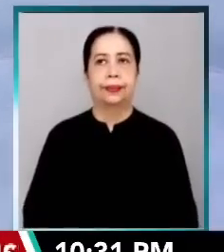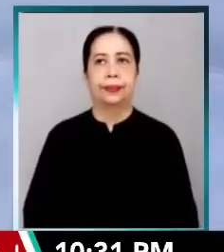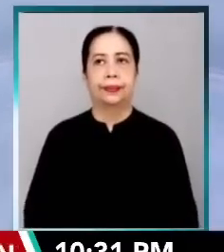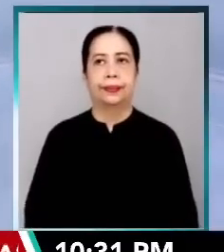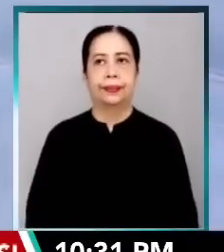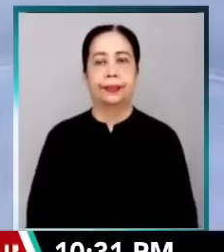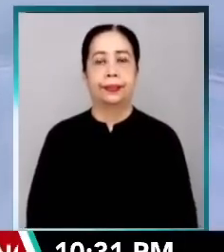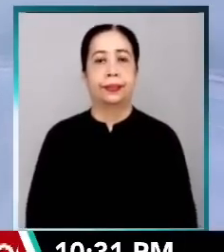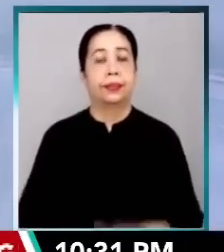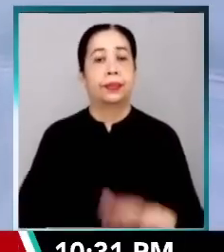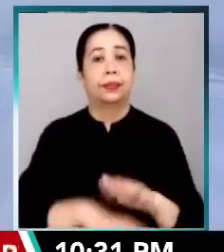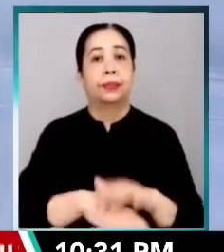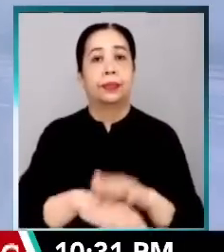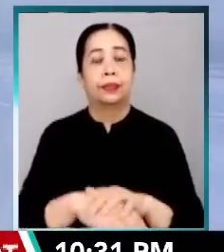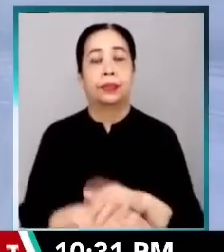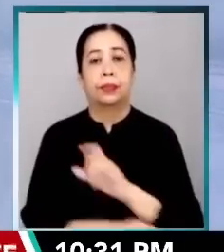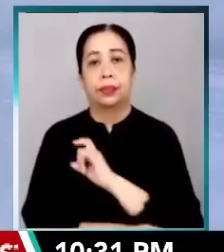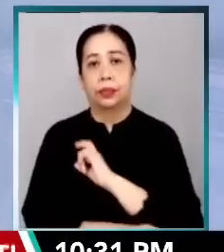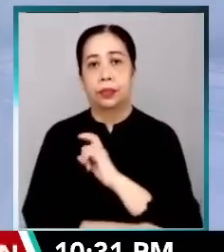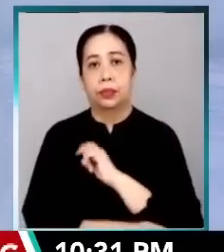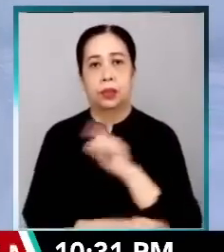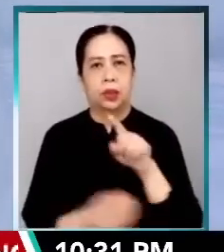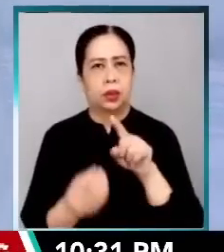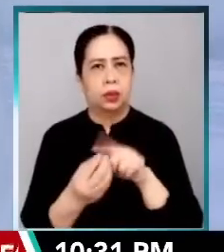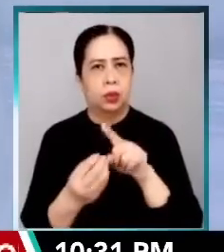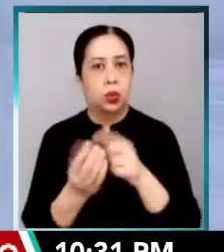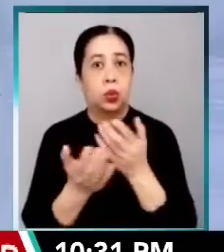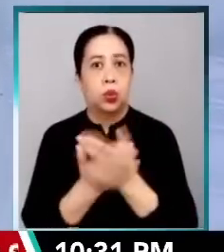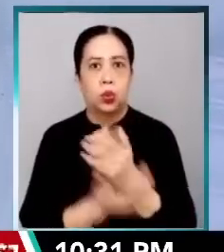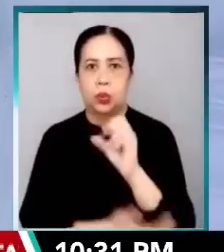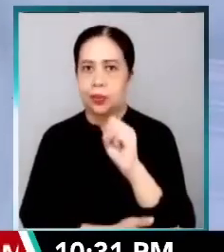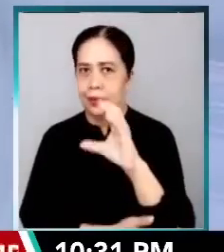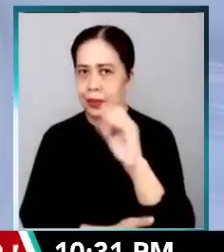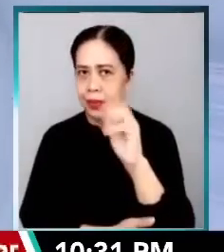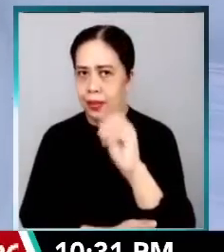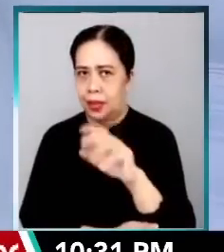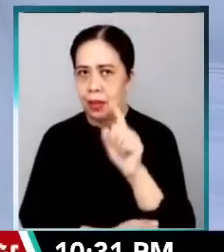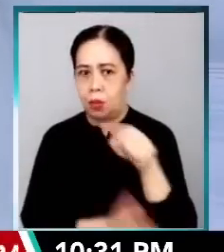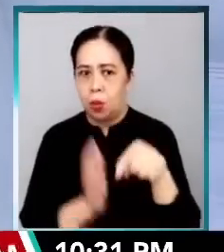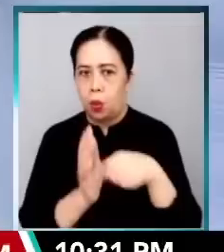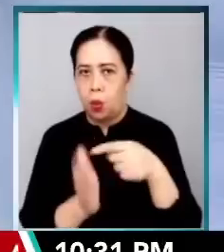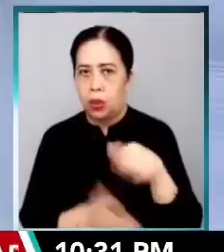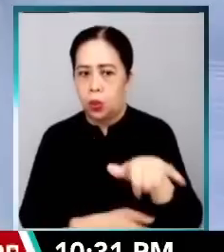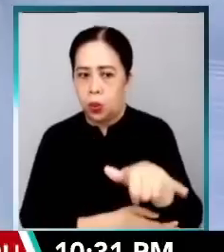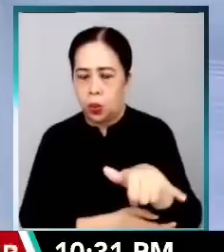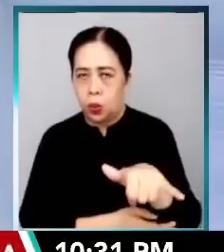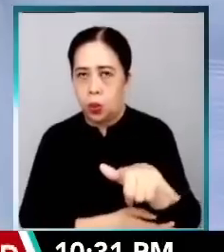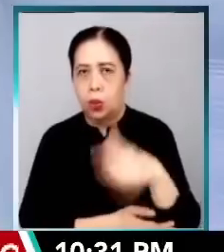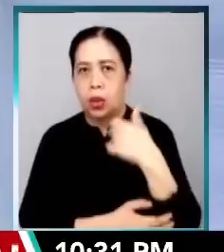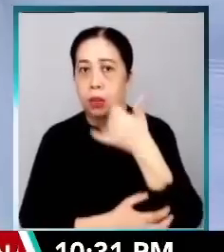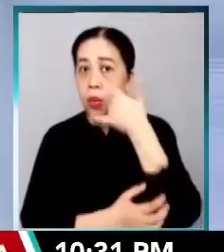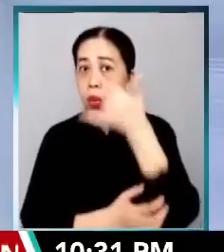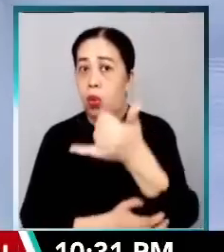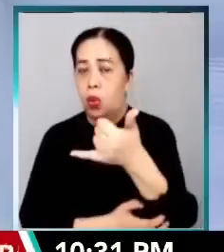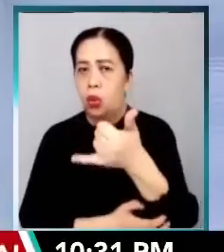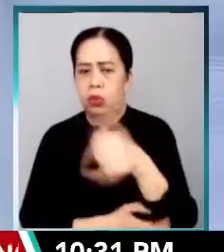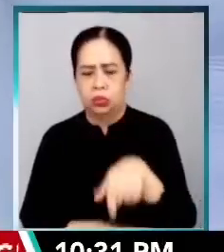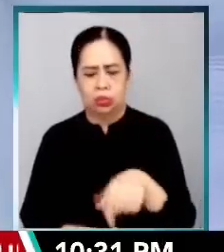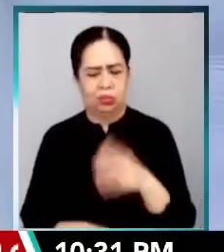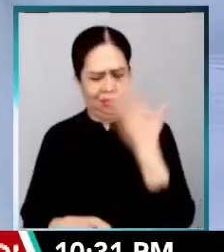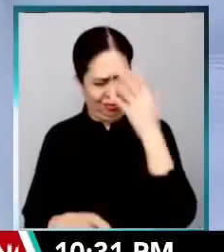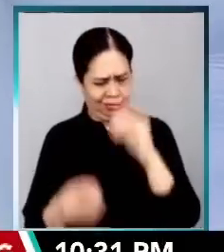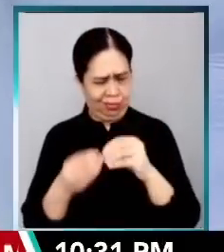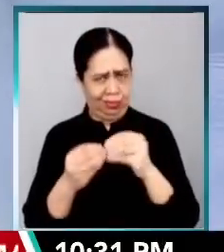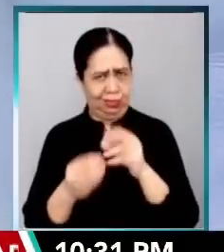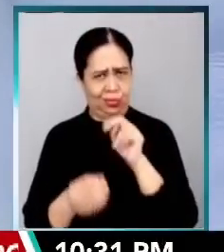Nagbabala ang PNP sa publiko tungkol sa bagong scam. Sa One Ring Phone Scam, may tatawag sa inyong di kilalang number pero